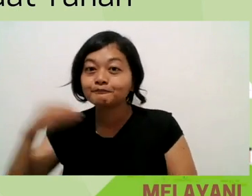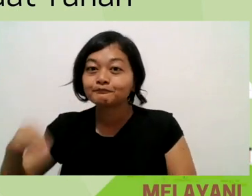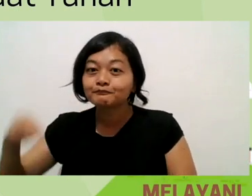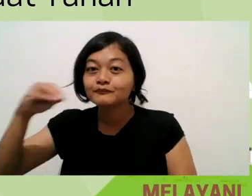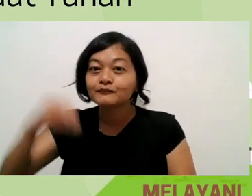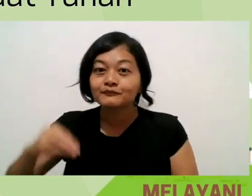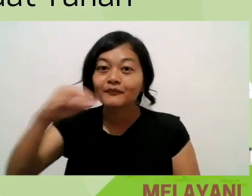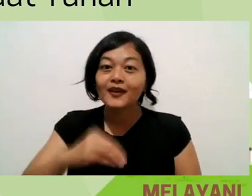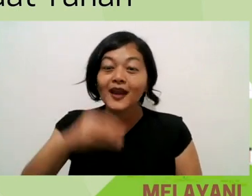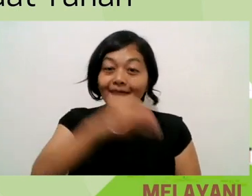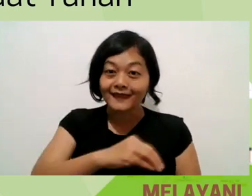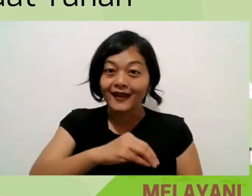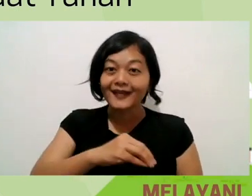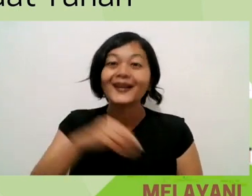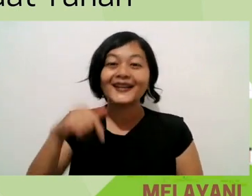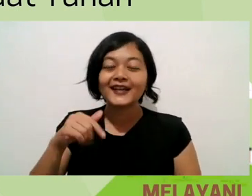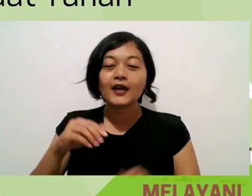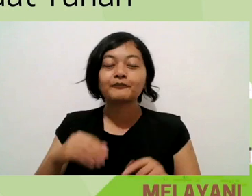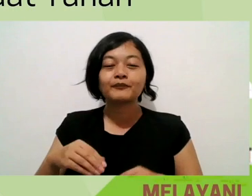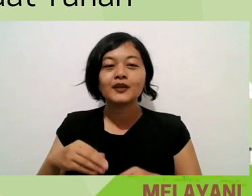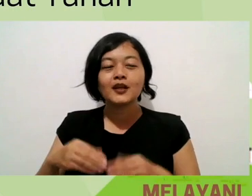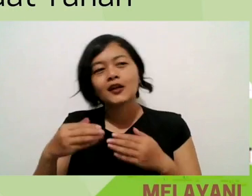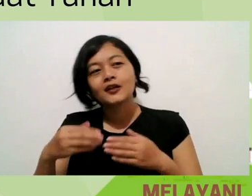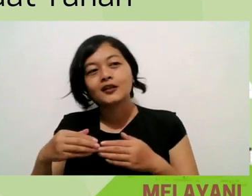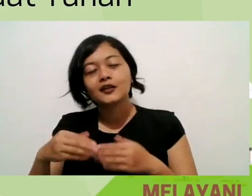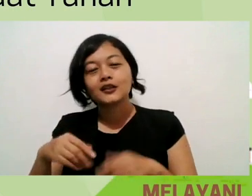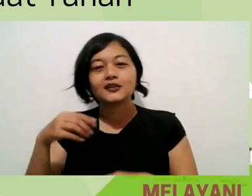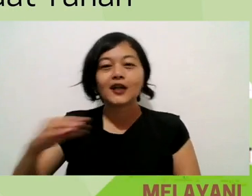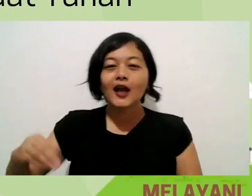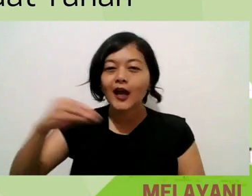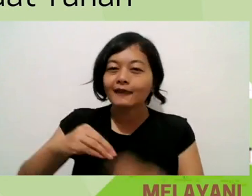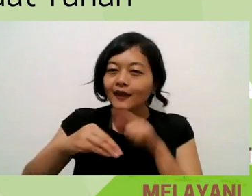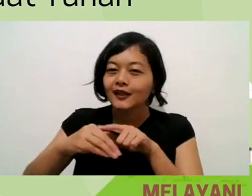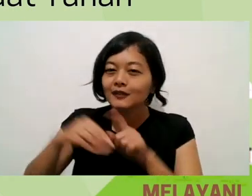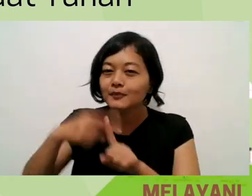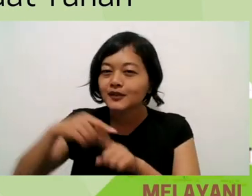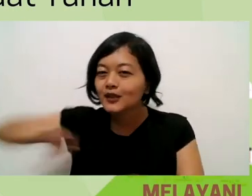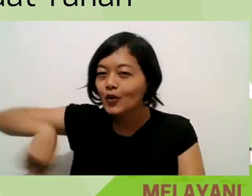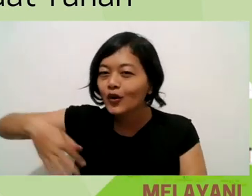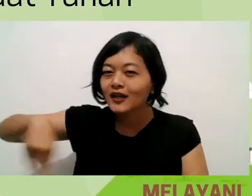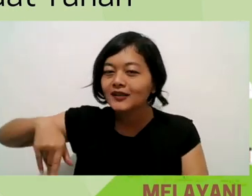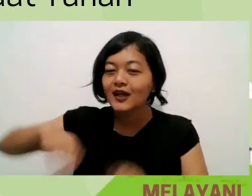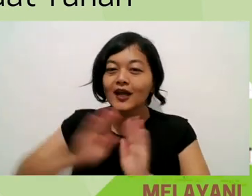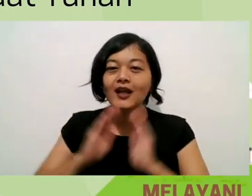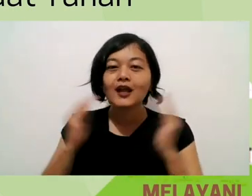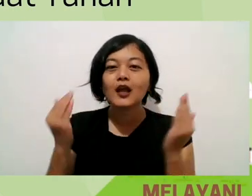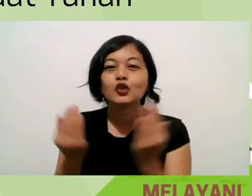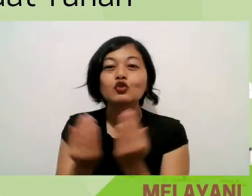berpikir kehidupan tidak akan lebih baik lagi dari ini. Sampai suatu